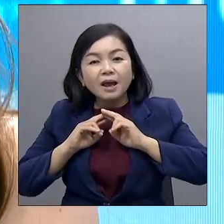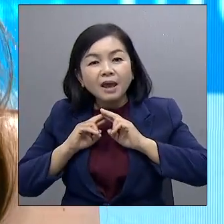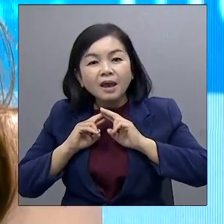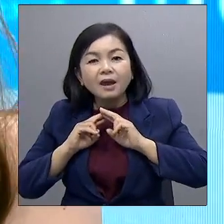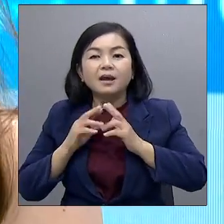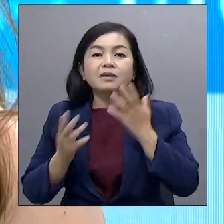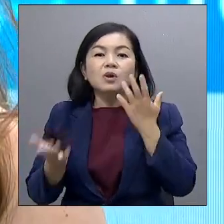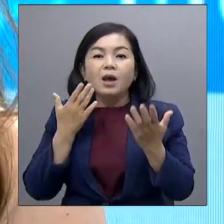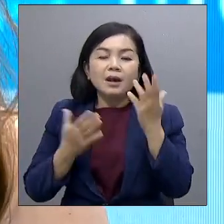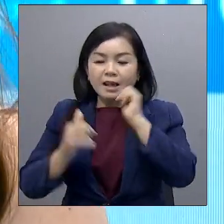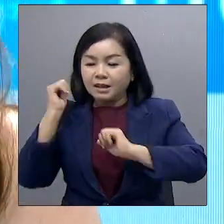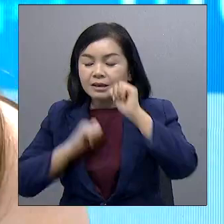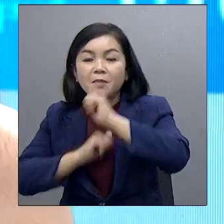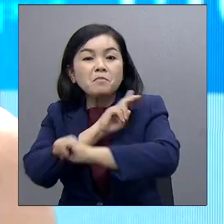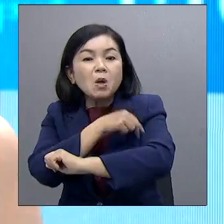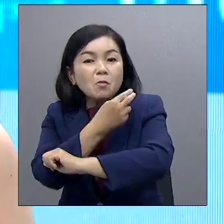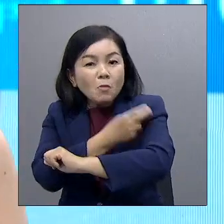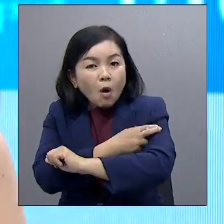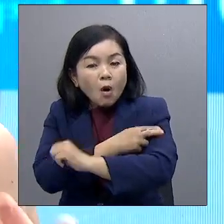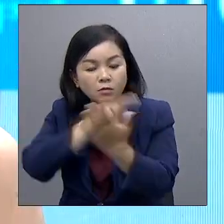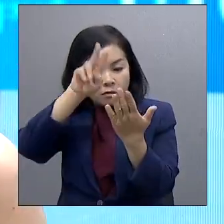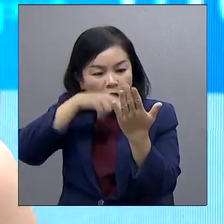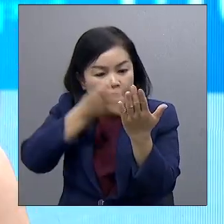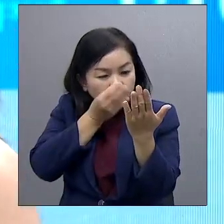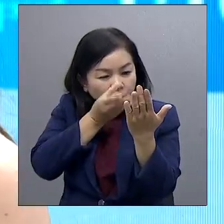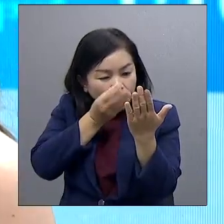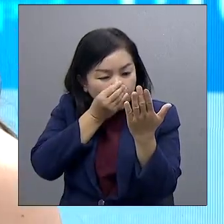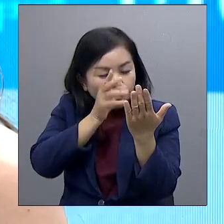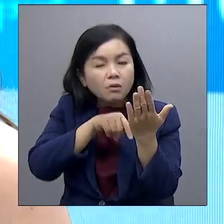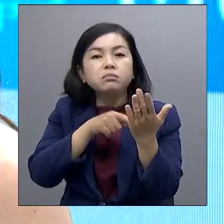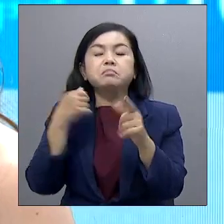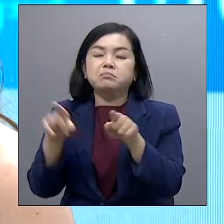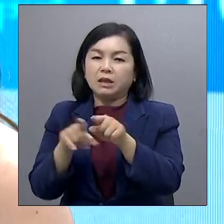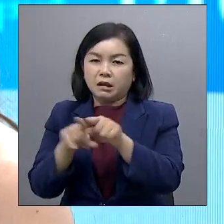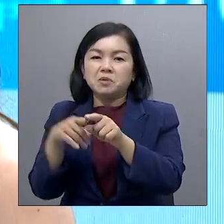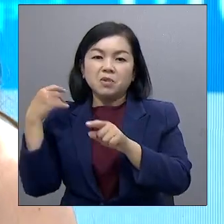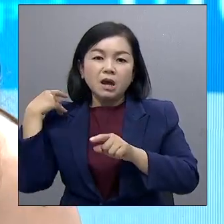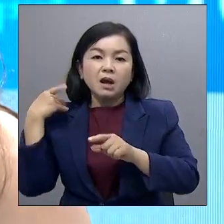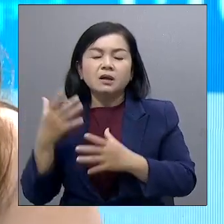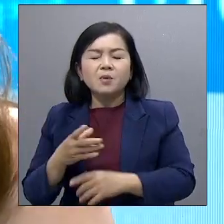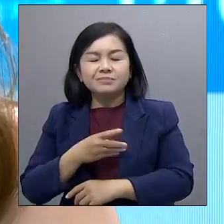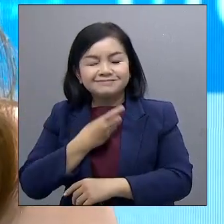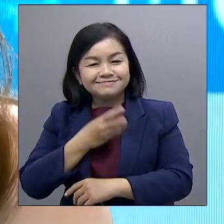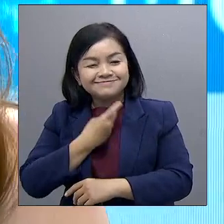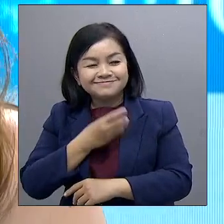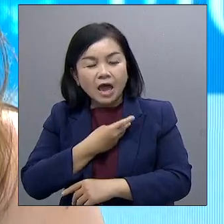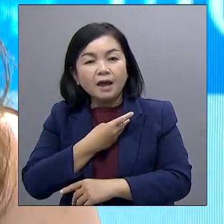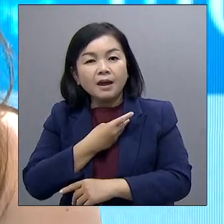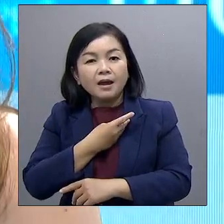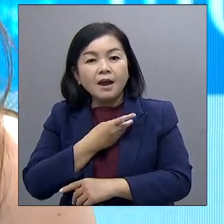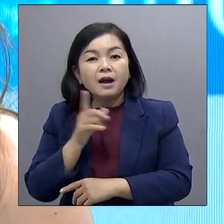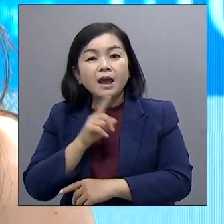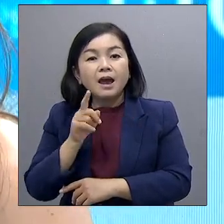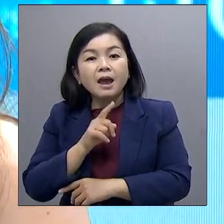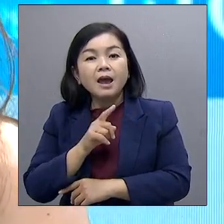ไปอยู่บทบาทของหมอแล้วเนี่ยก็คือในเรื่องของเราก็ต้องแบบทำการบ้านอะไรคะแล้วก็ดีใจที่่าทาง